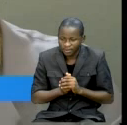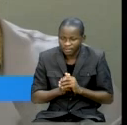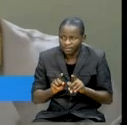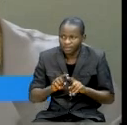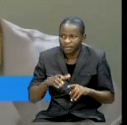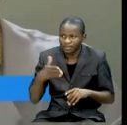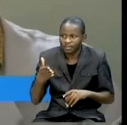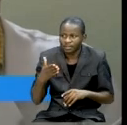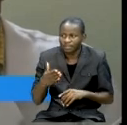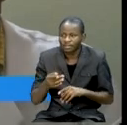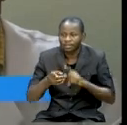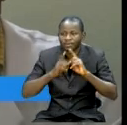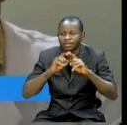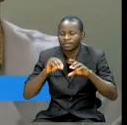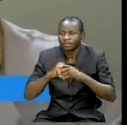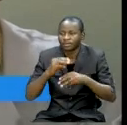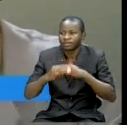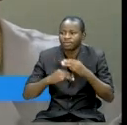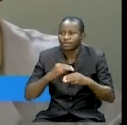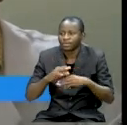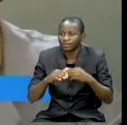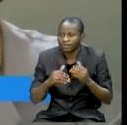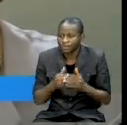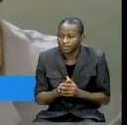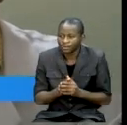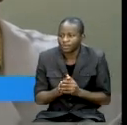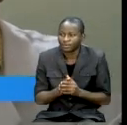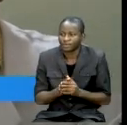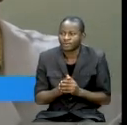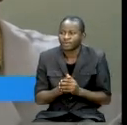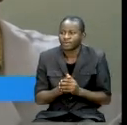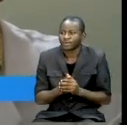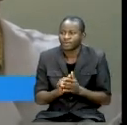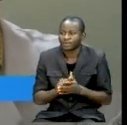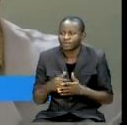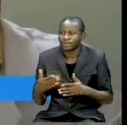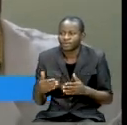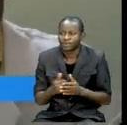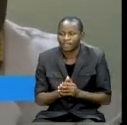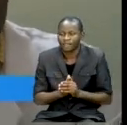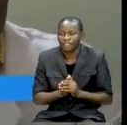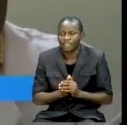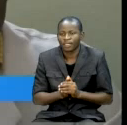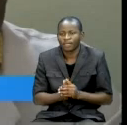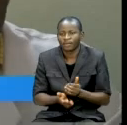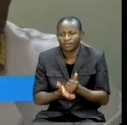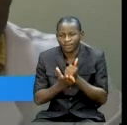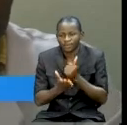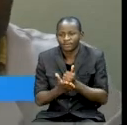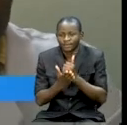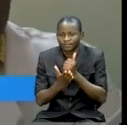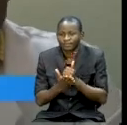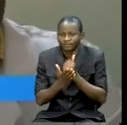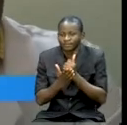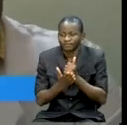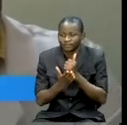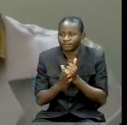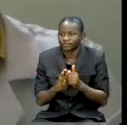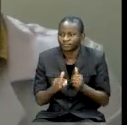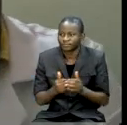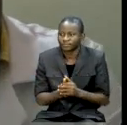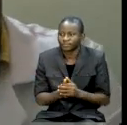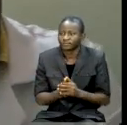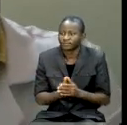plus l'environnement qui intervient. Lorsqu'il fait très froid, comme ces jours-ci, il fait très froid, où il fait trop chaud, il y a des personnes